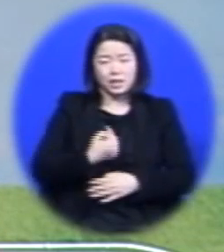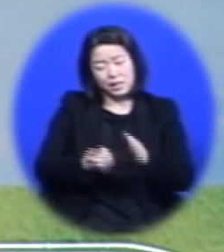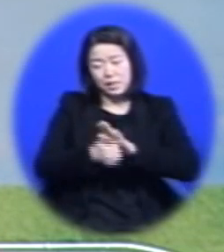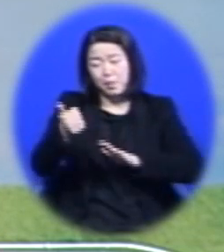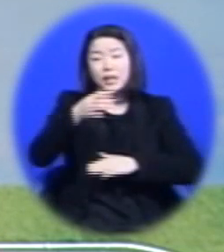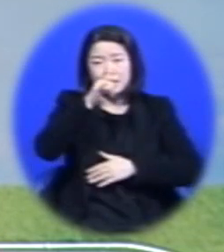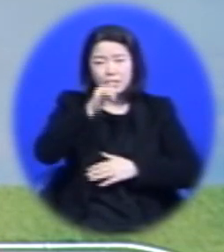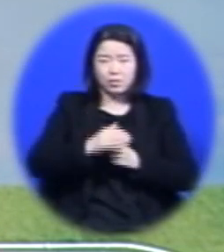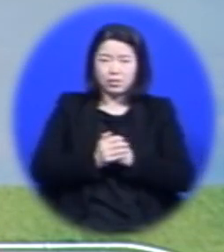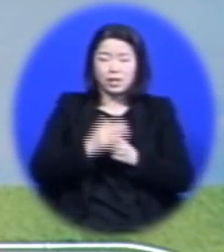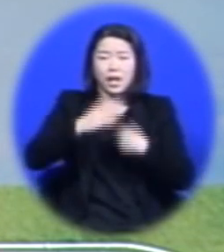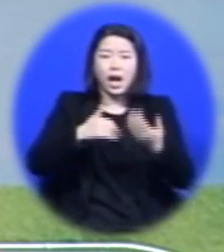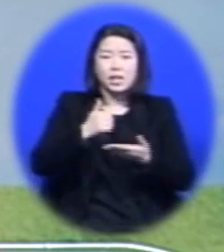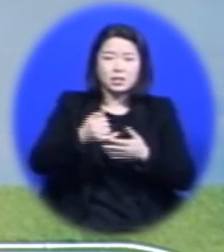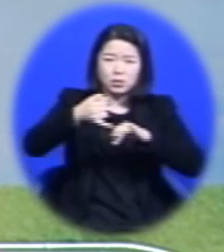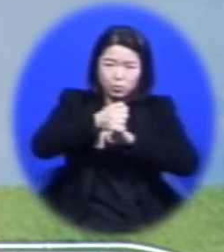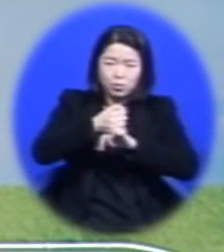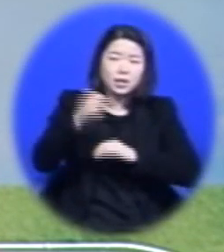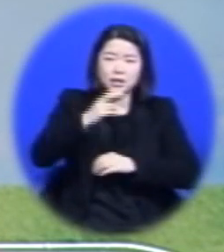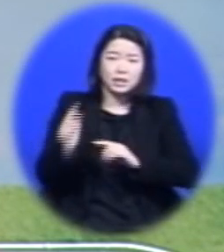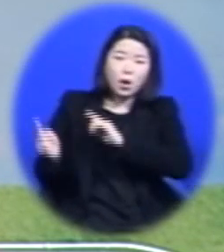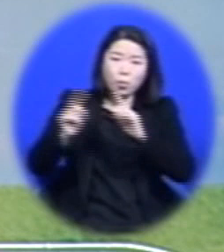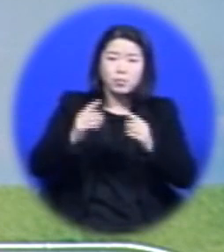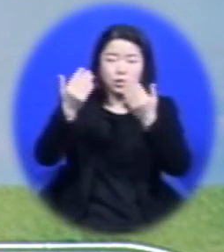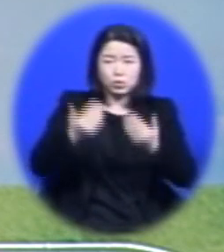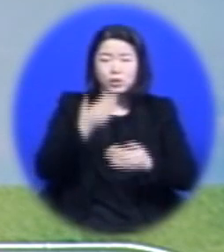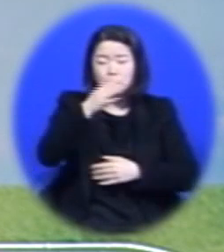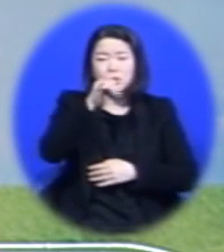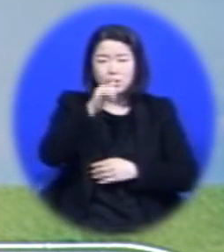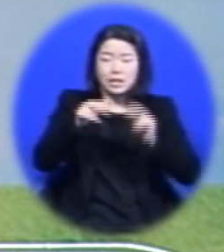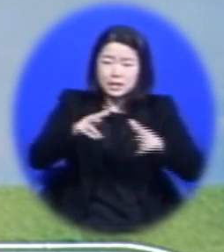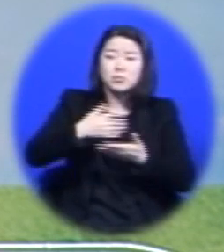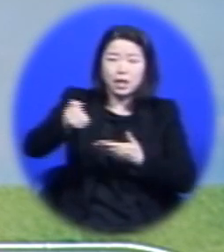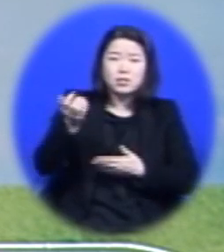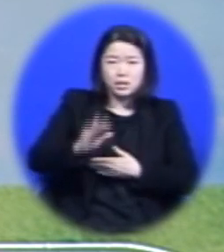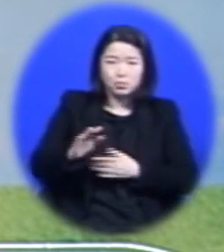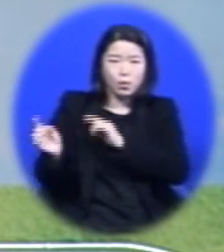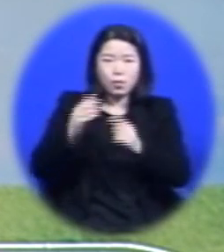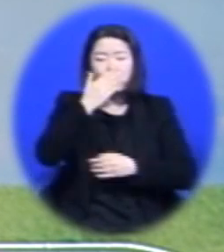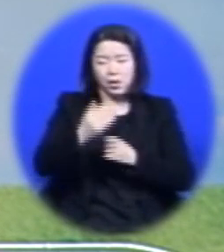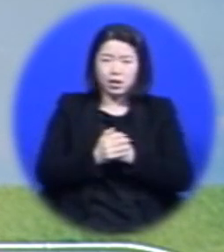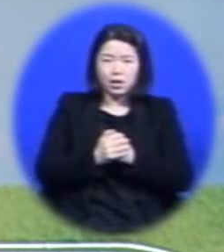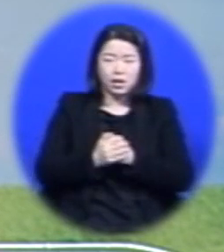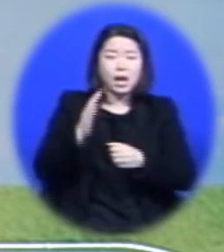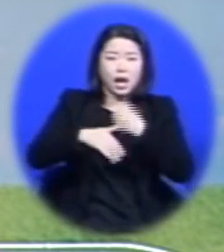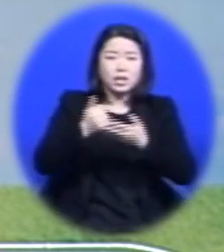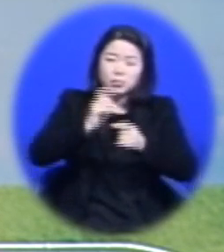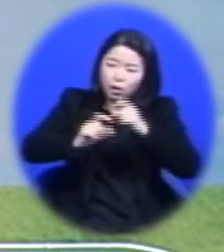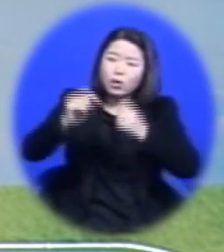있어요 하나님은 반드시 다시 회복시켜 주실 수 있어요 지금은 가져가셔도 하나님은 더 주실수